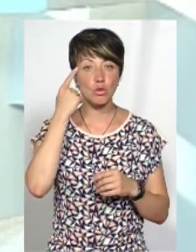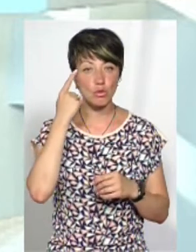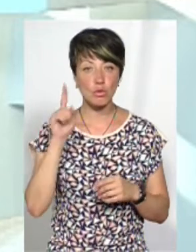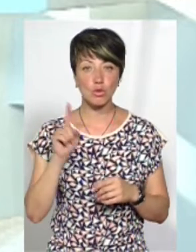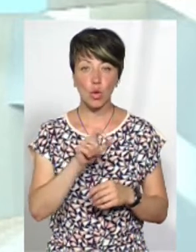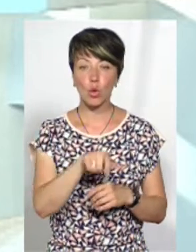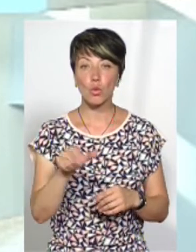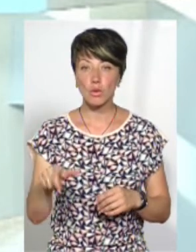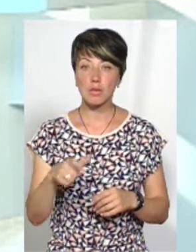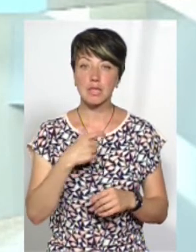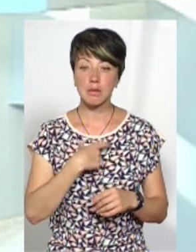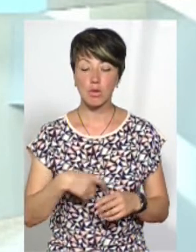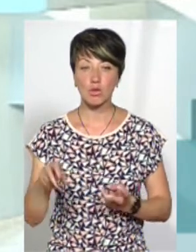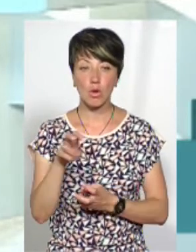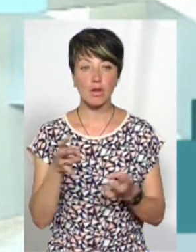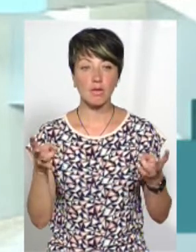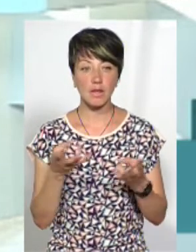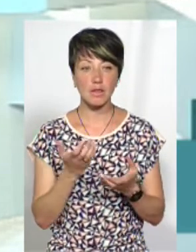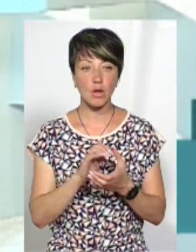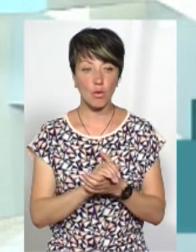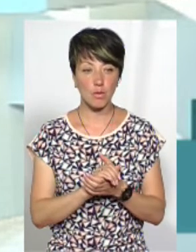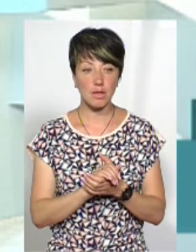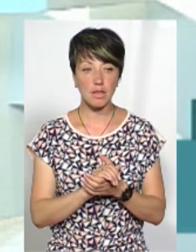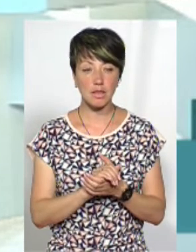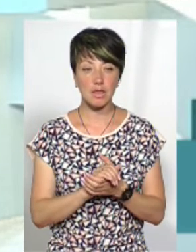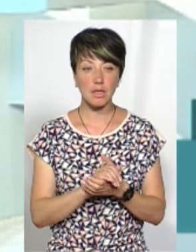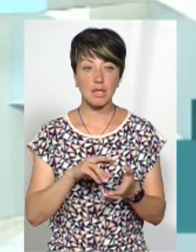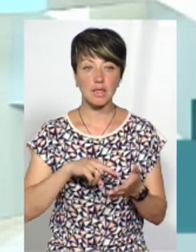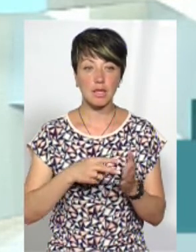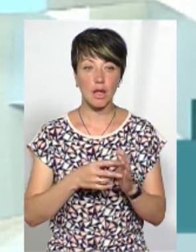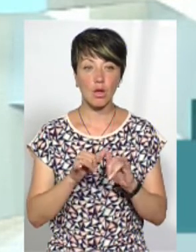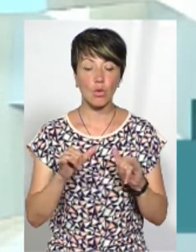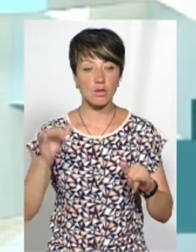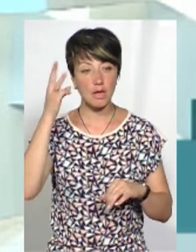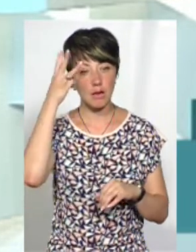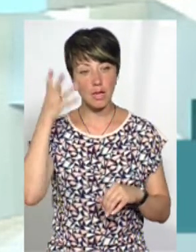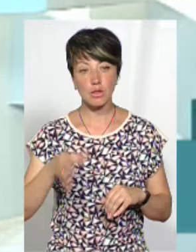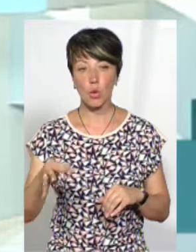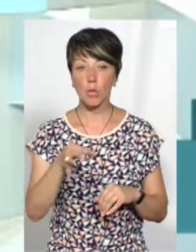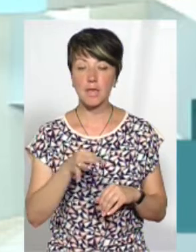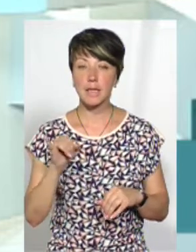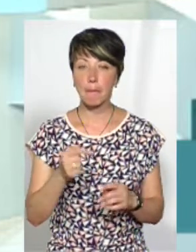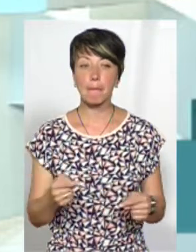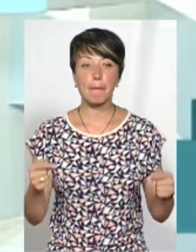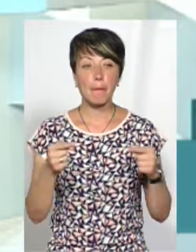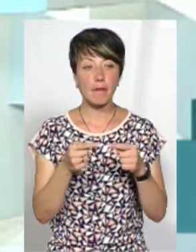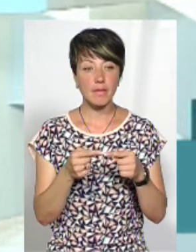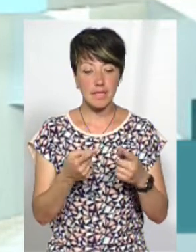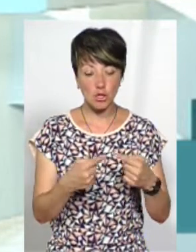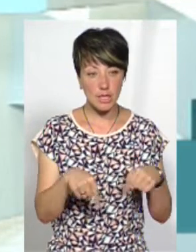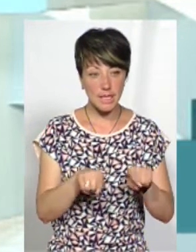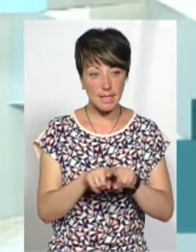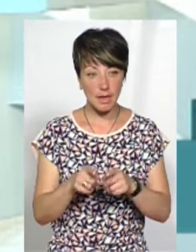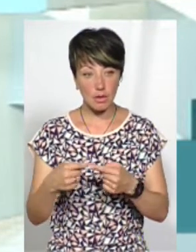думаю, що людям, які себе шукають, варто ознайомитися зі стратегією розвитку Хмельницької області і визначити ті